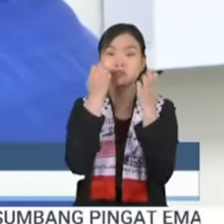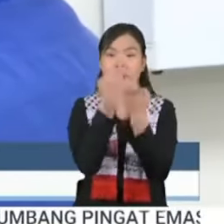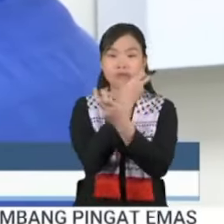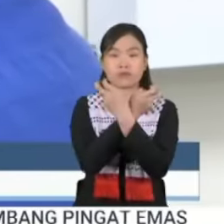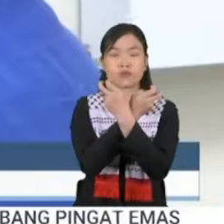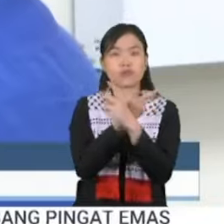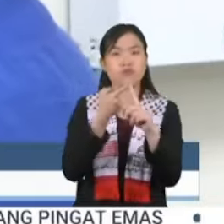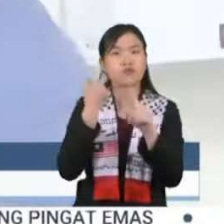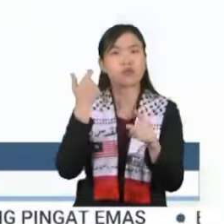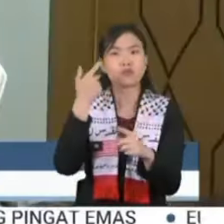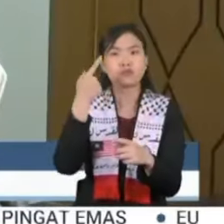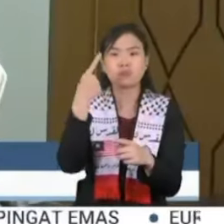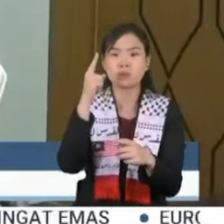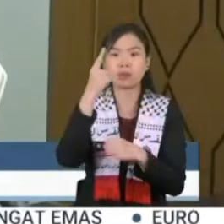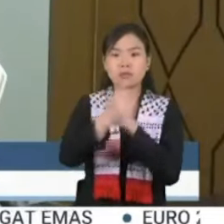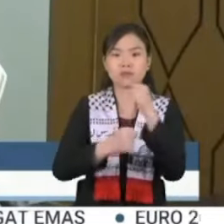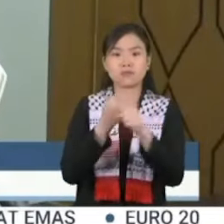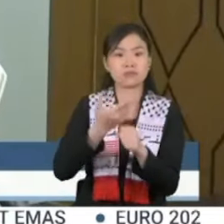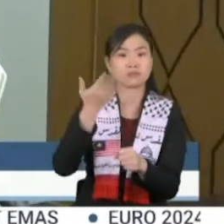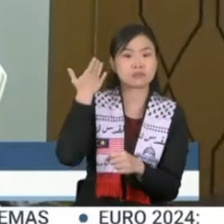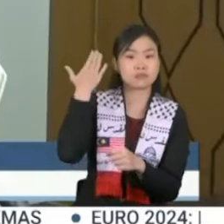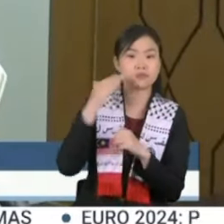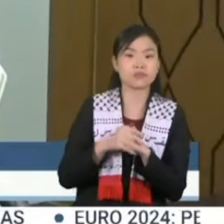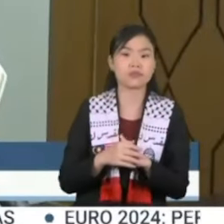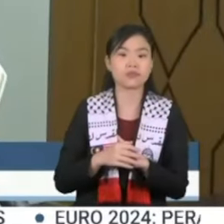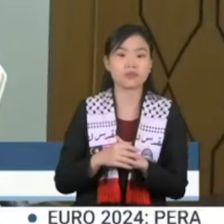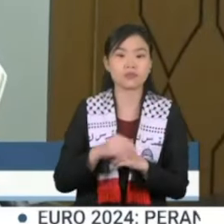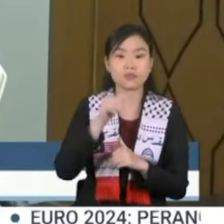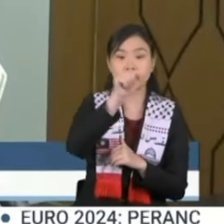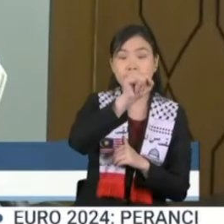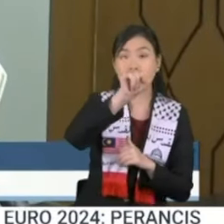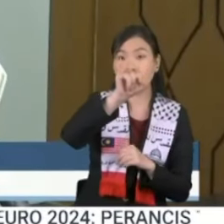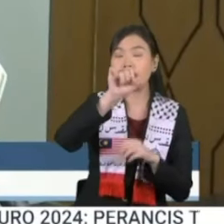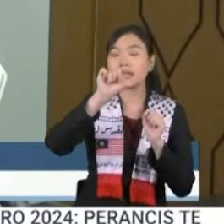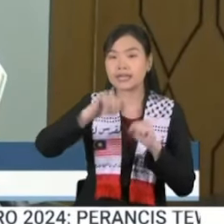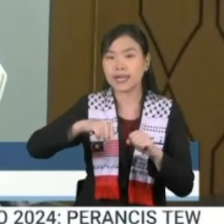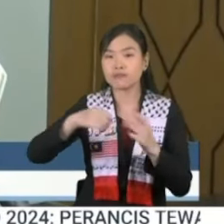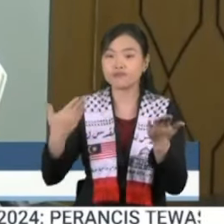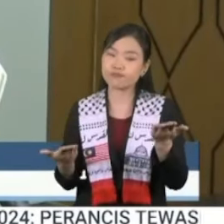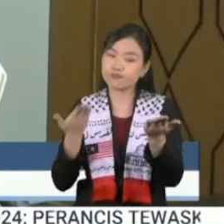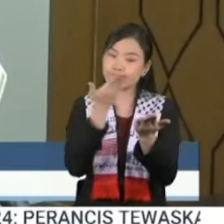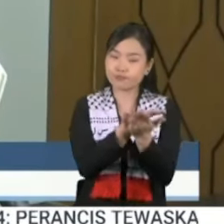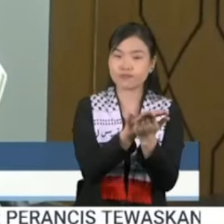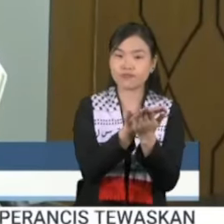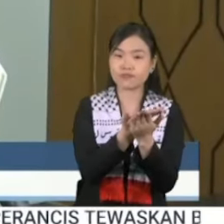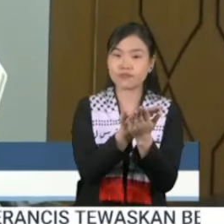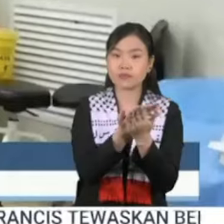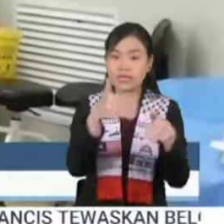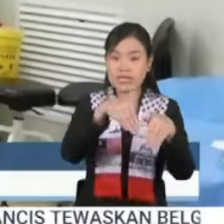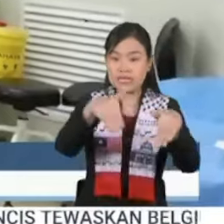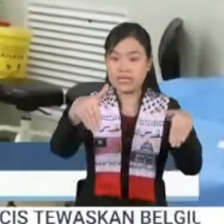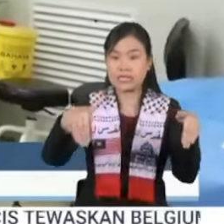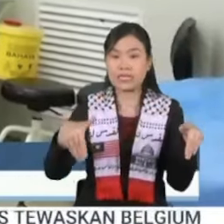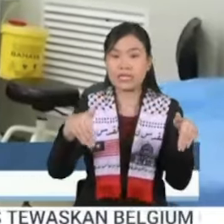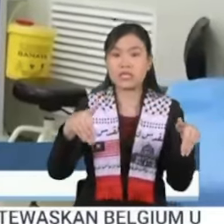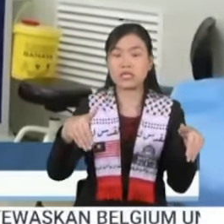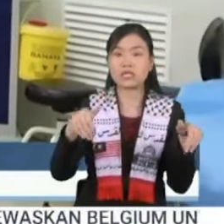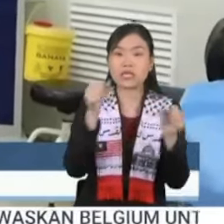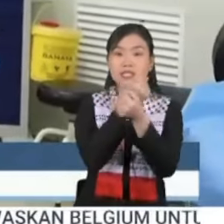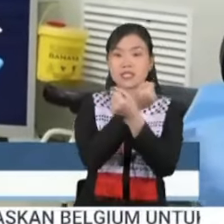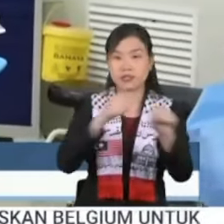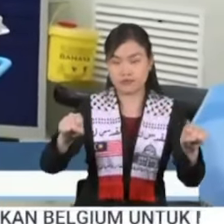lalu. AI boleh recommend satu safety zone supaya dia tidak berlaku.